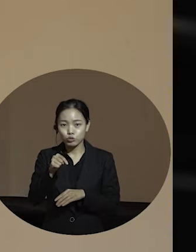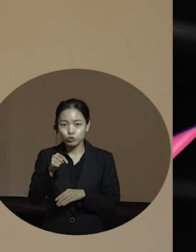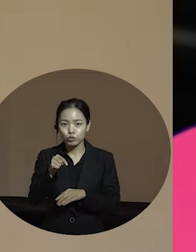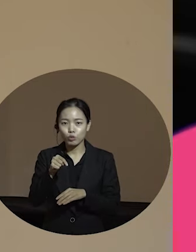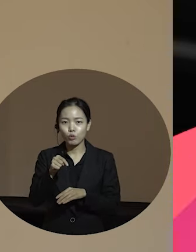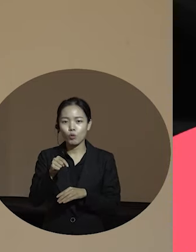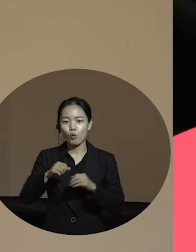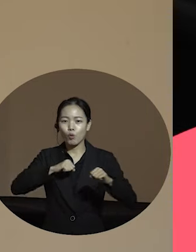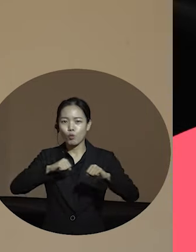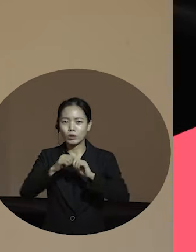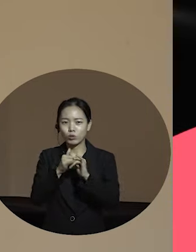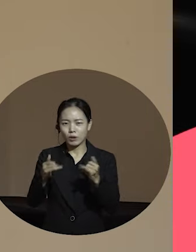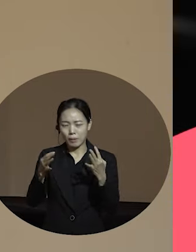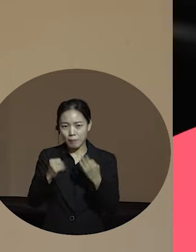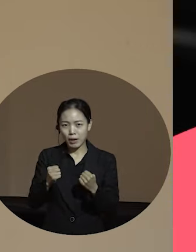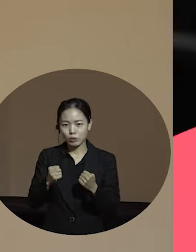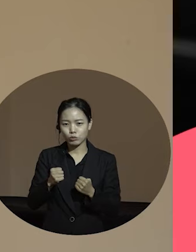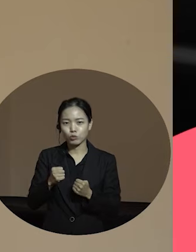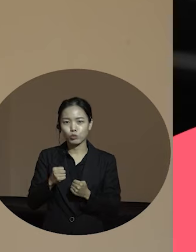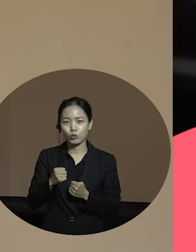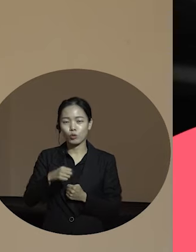약 900억, 수혜자는